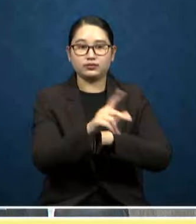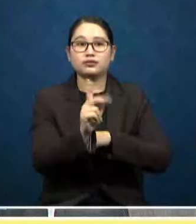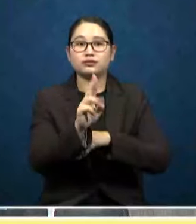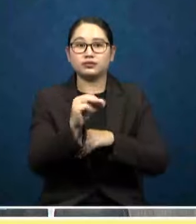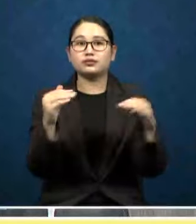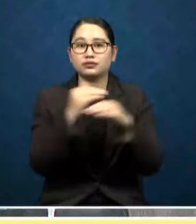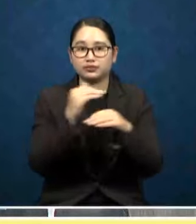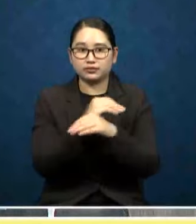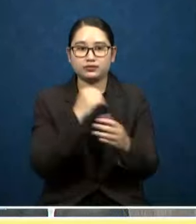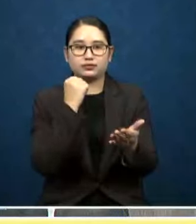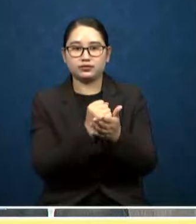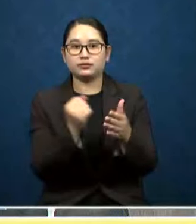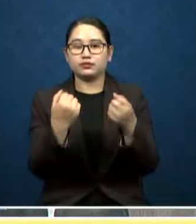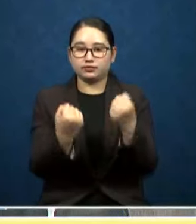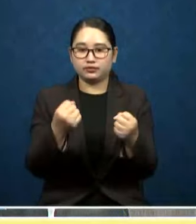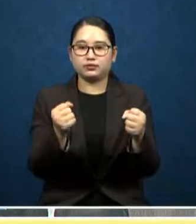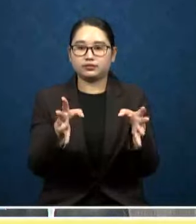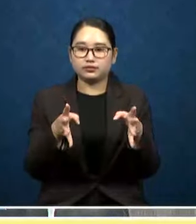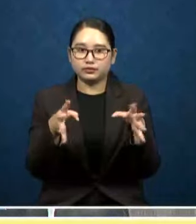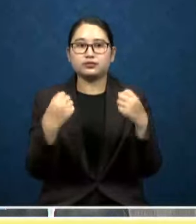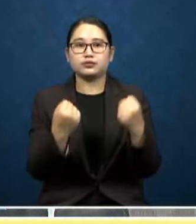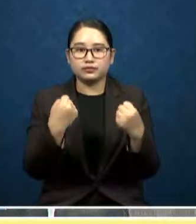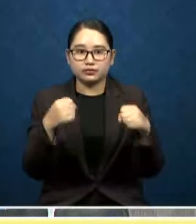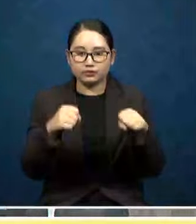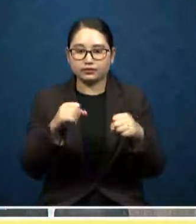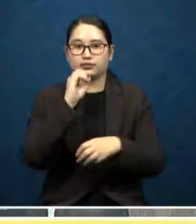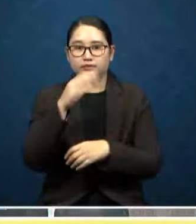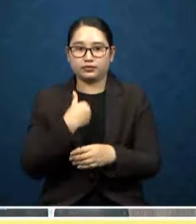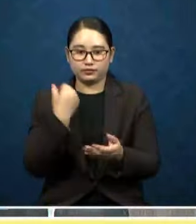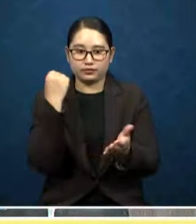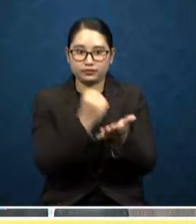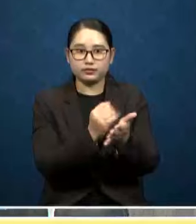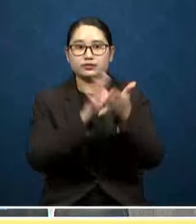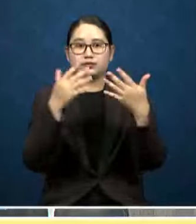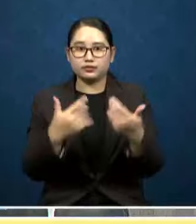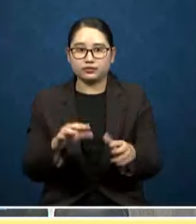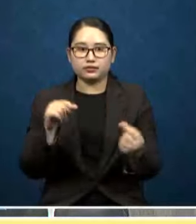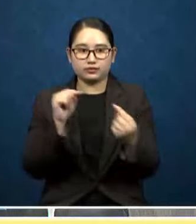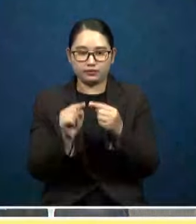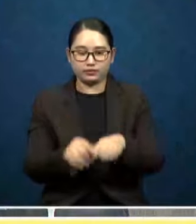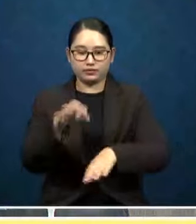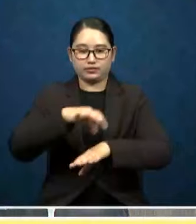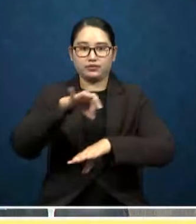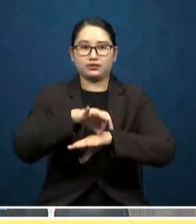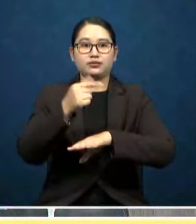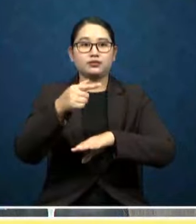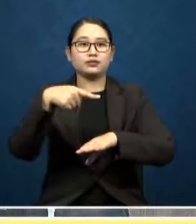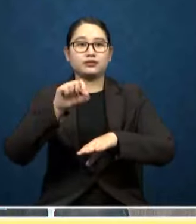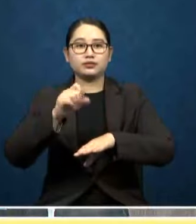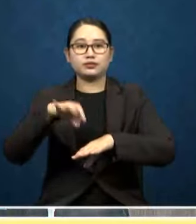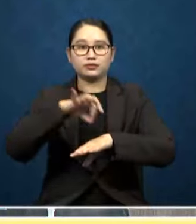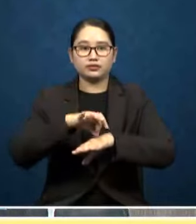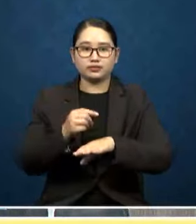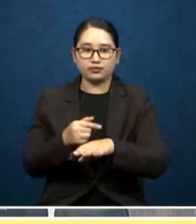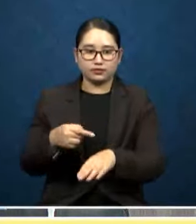บกรับจดทะเบียนรถบรรทุกนี่แหละครับก็เสนอว่าจดทะเบียนแล้วน่ะติด GPSให้เเลยเขาออก